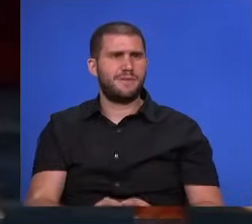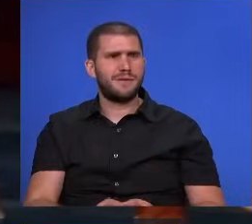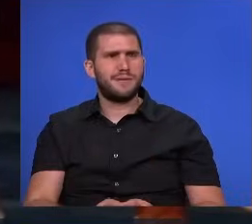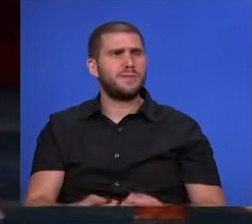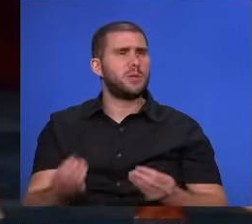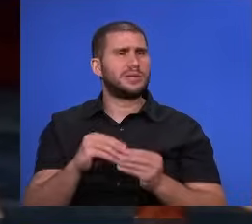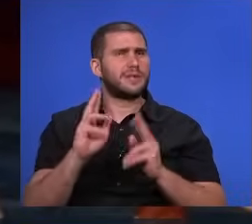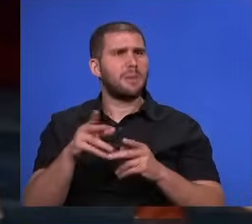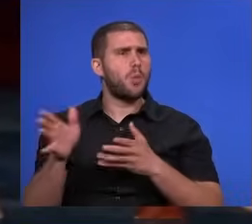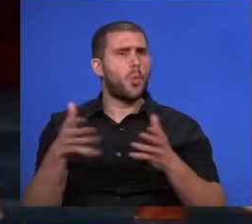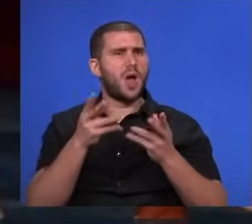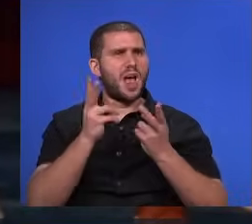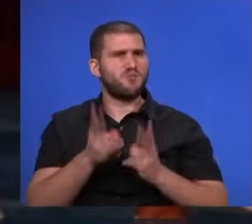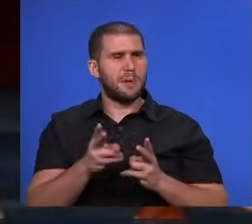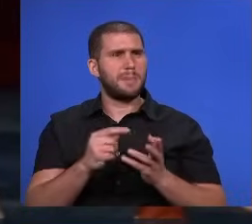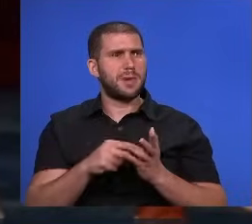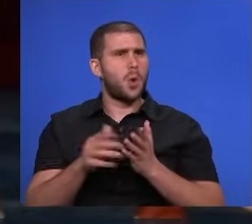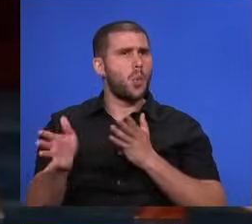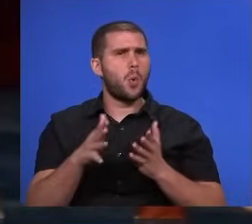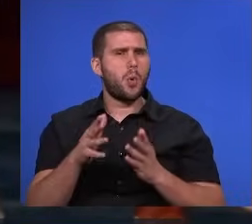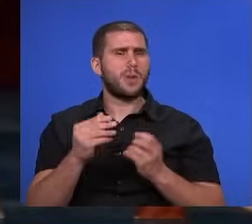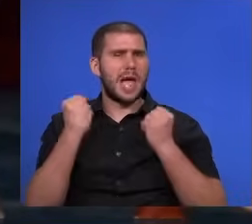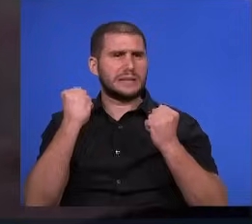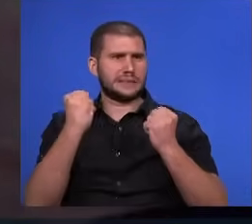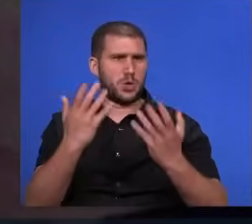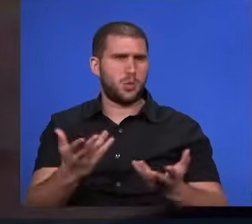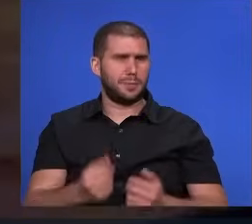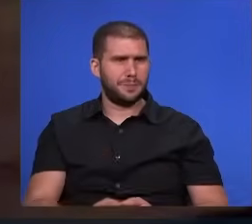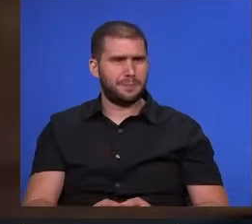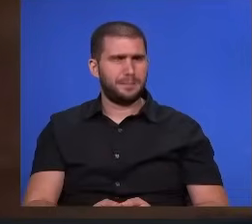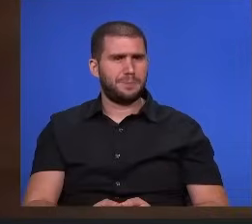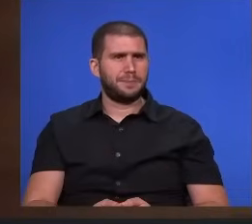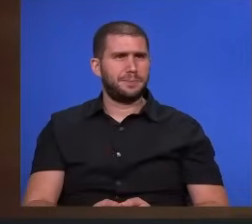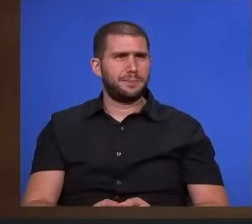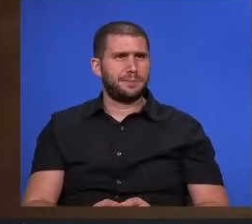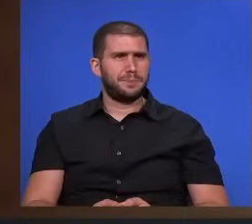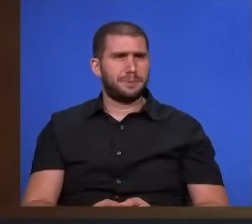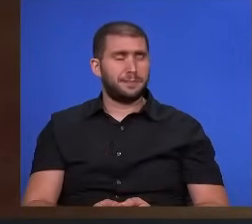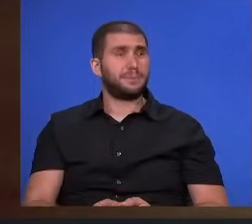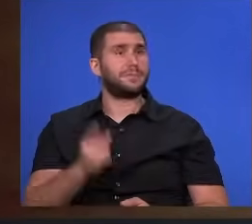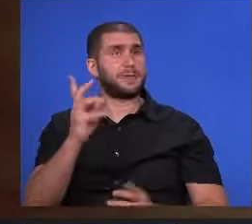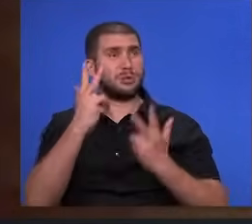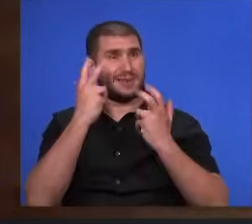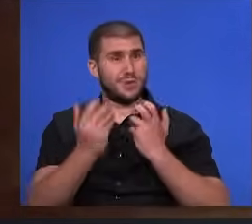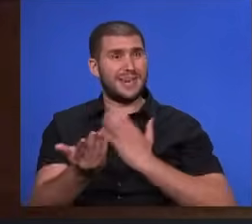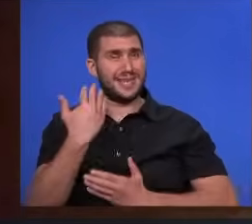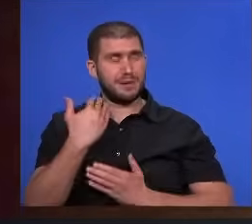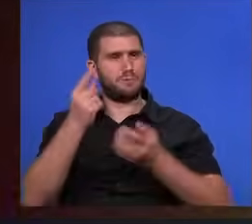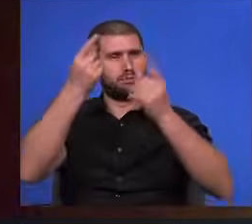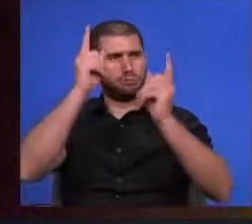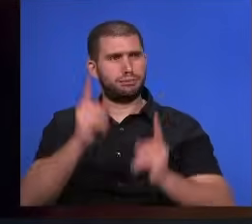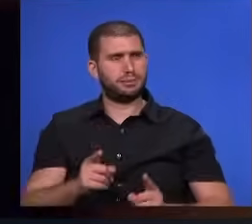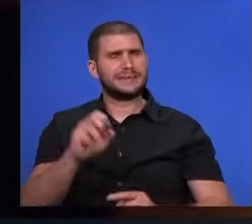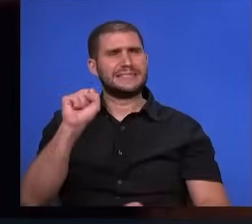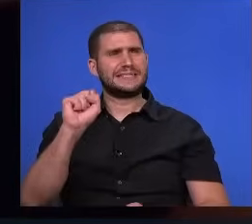for wind damage from strong tropical storm force winds. את הסופה הצפויה הקדים מפגן ברקים מעל שמי